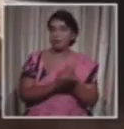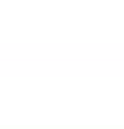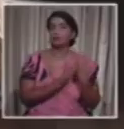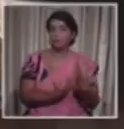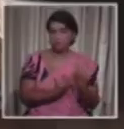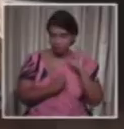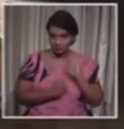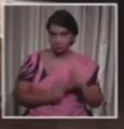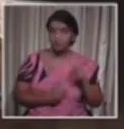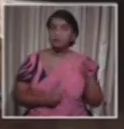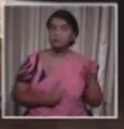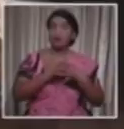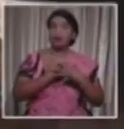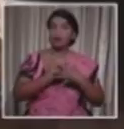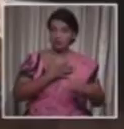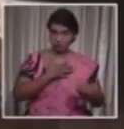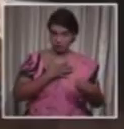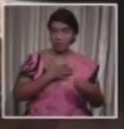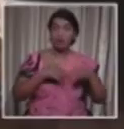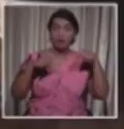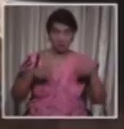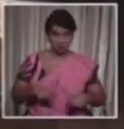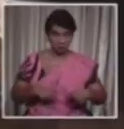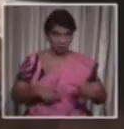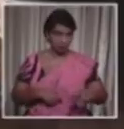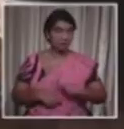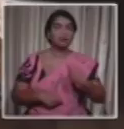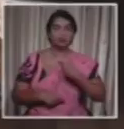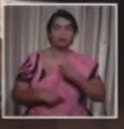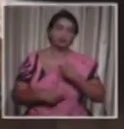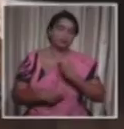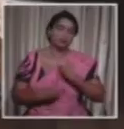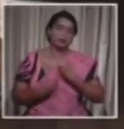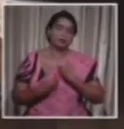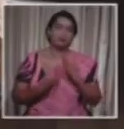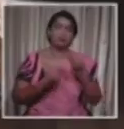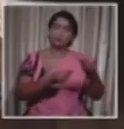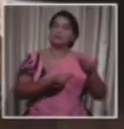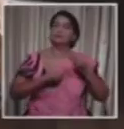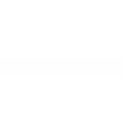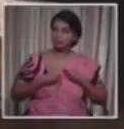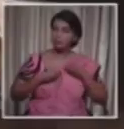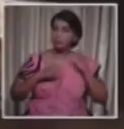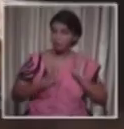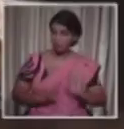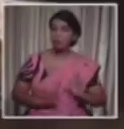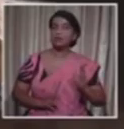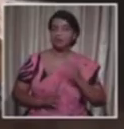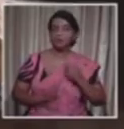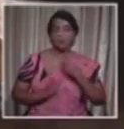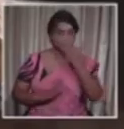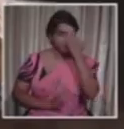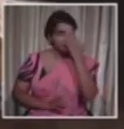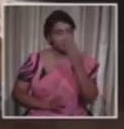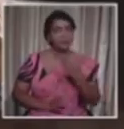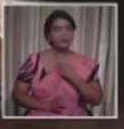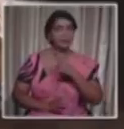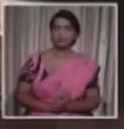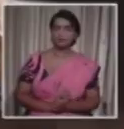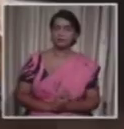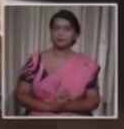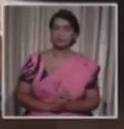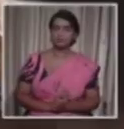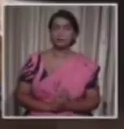අතර එහි පිටපතක් අද දින මා වෙත බාර දිය යුතු බවද කාරුණිකව දන්වා